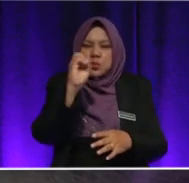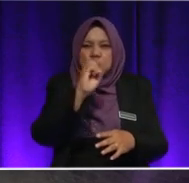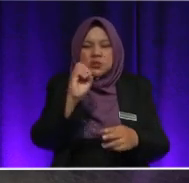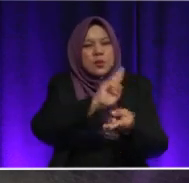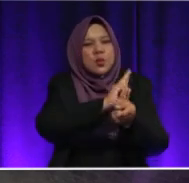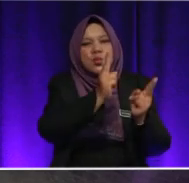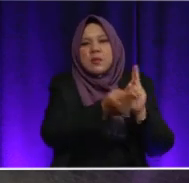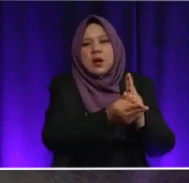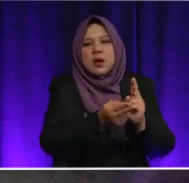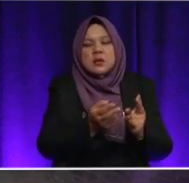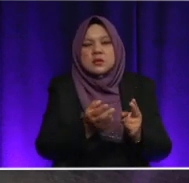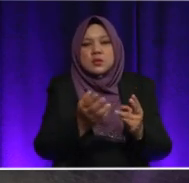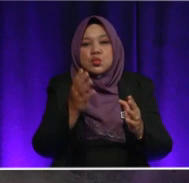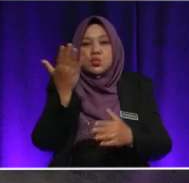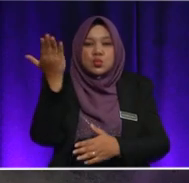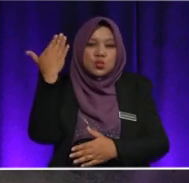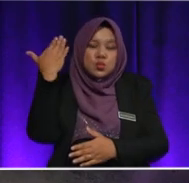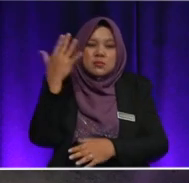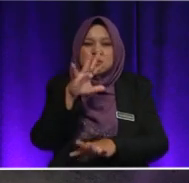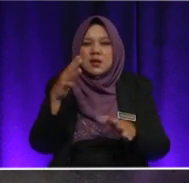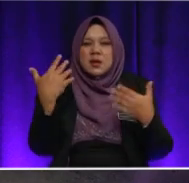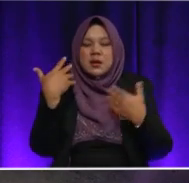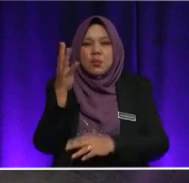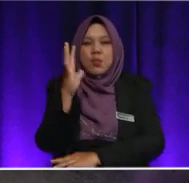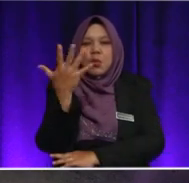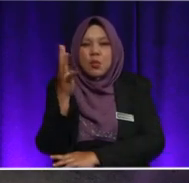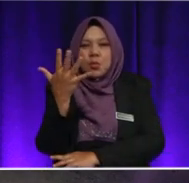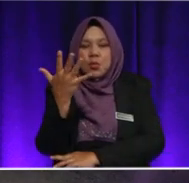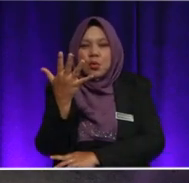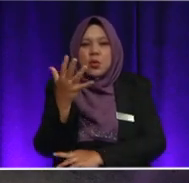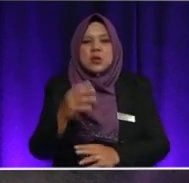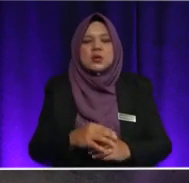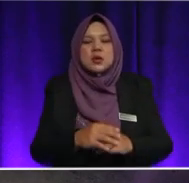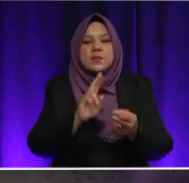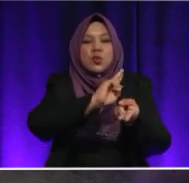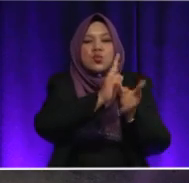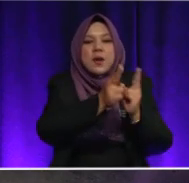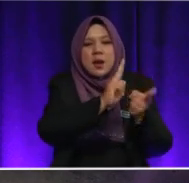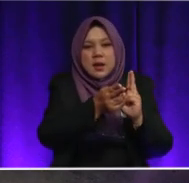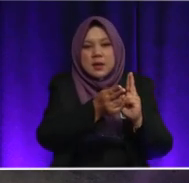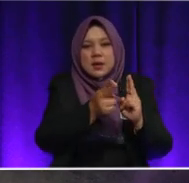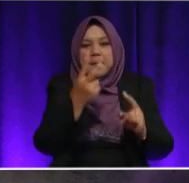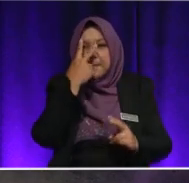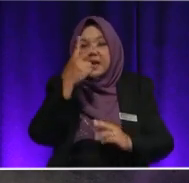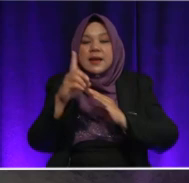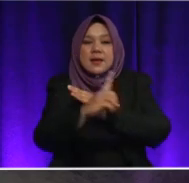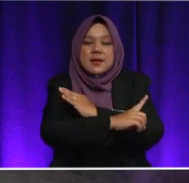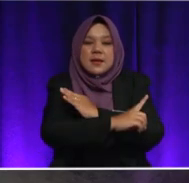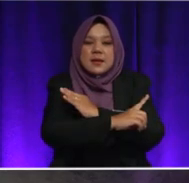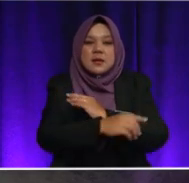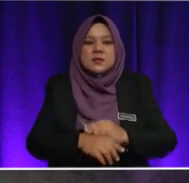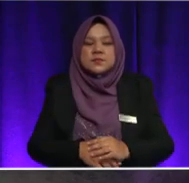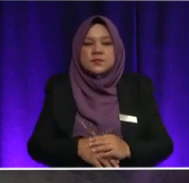berubah dah ah dulu tak dipukul durian sekalian ndak dipukul durian ke belakang rumah gitu Itu yang diketikkan dengan perubahan Pangandaran